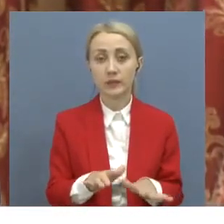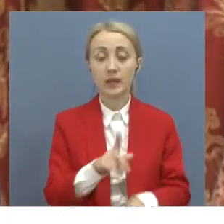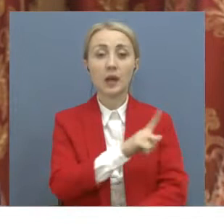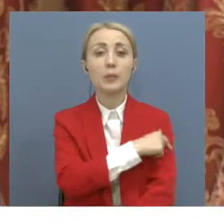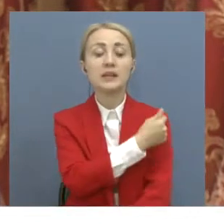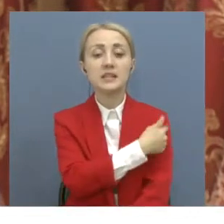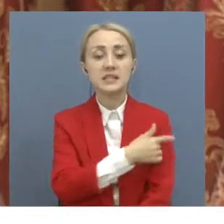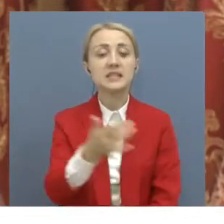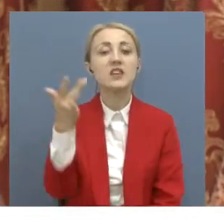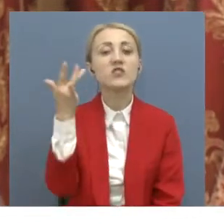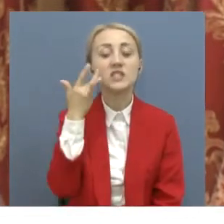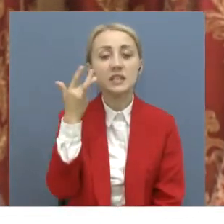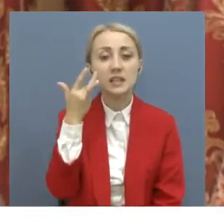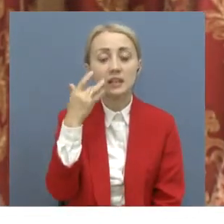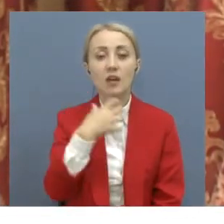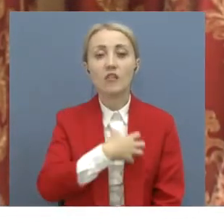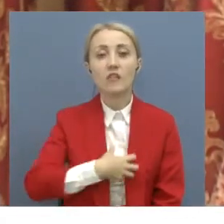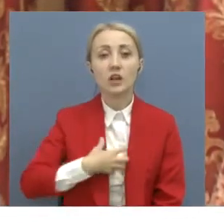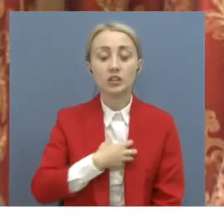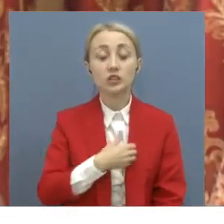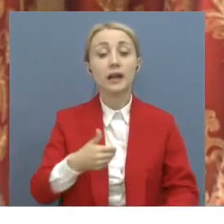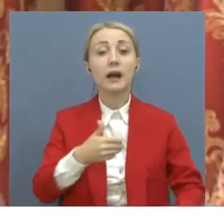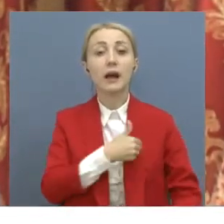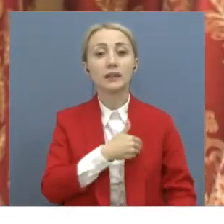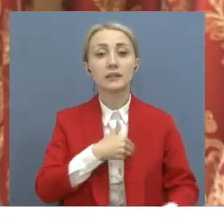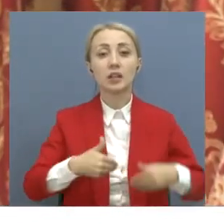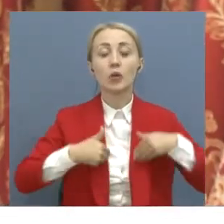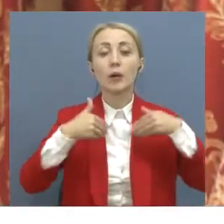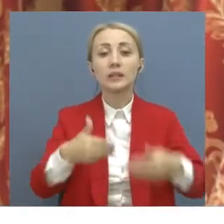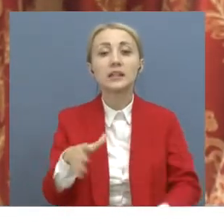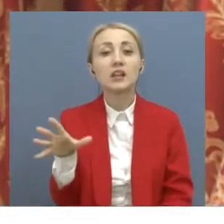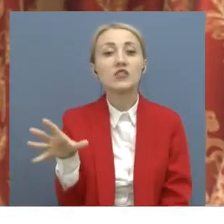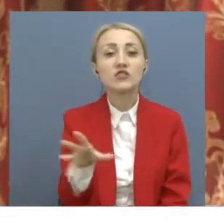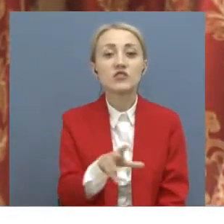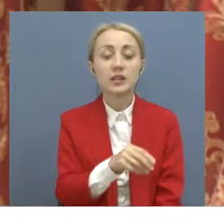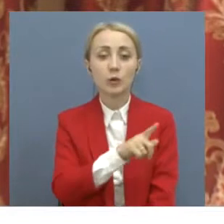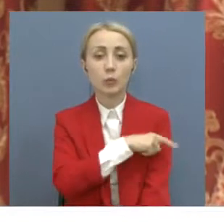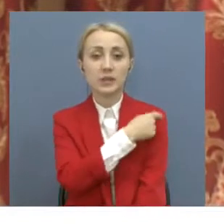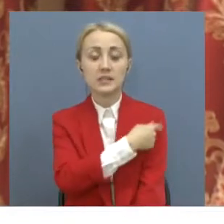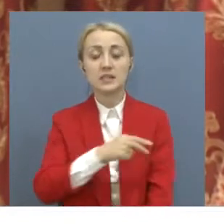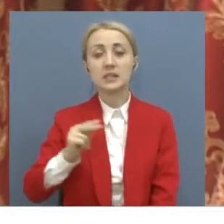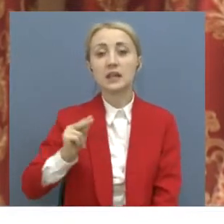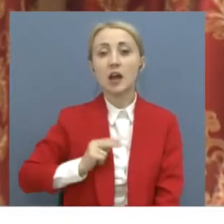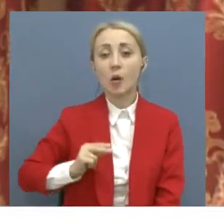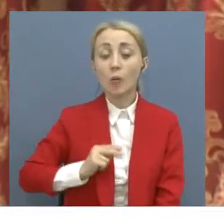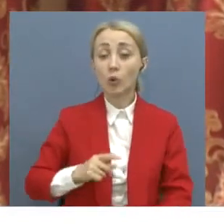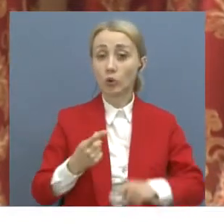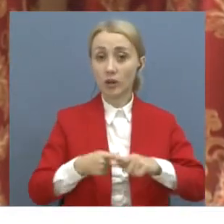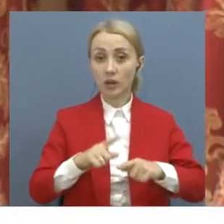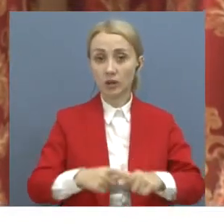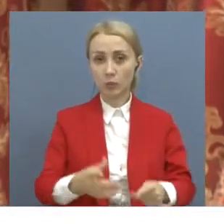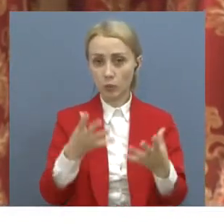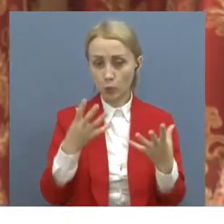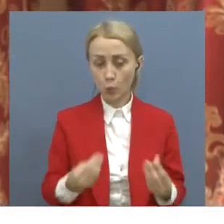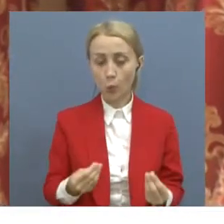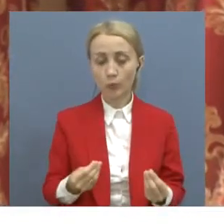Мемлекет басшысы Қасым-Жомарт Кемелұлы Тоқаев өзінің ұлықтау есімінде дәрігерлердің мәртебесін көтеріп, мәселелерді шешу